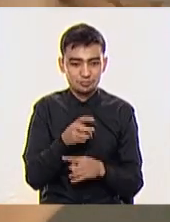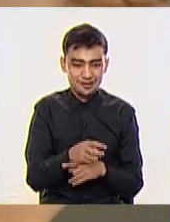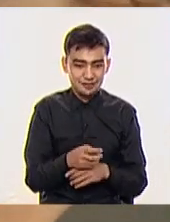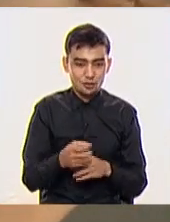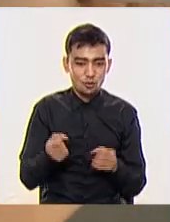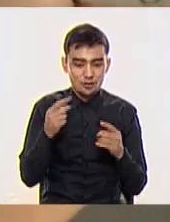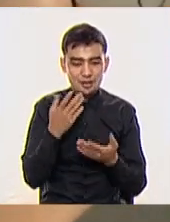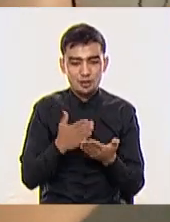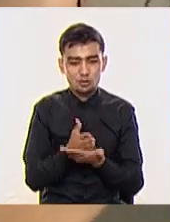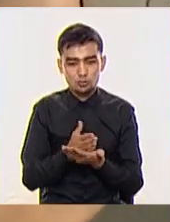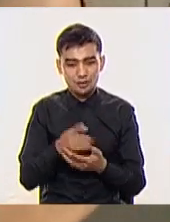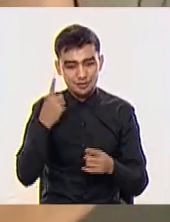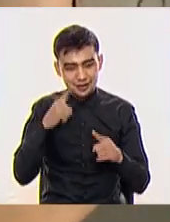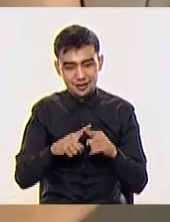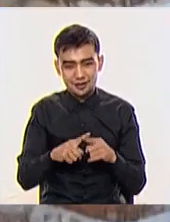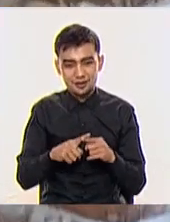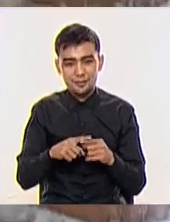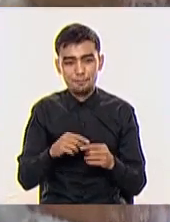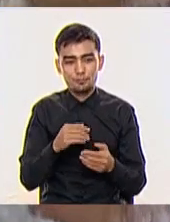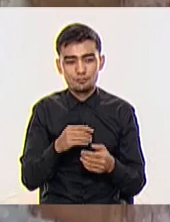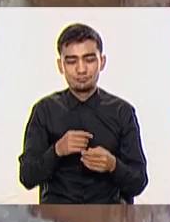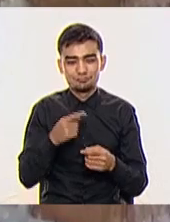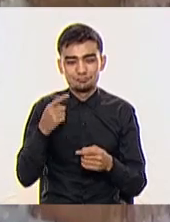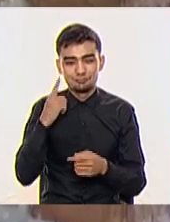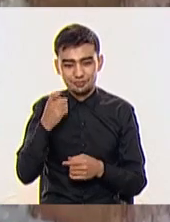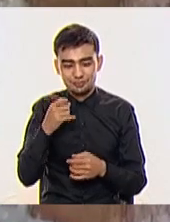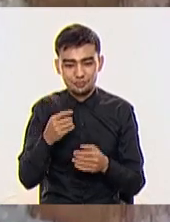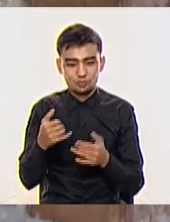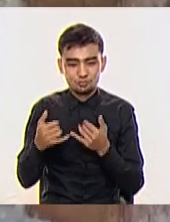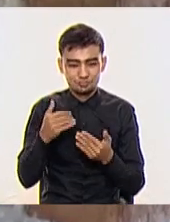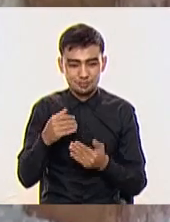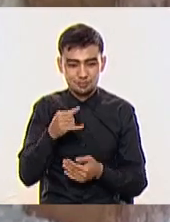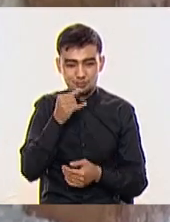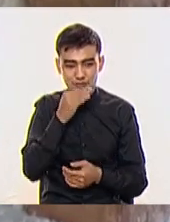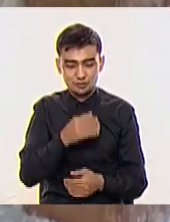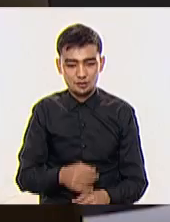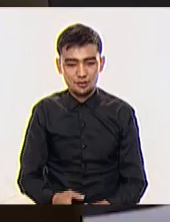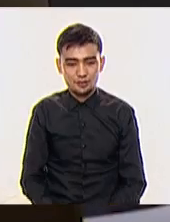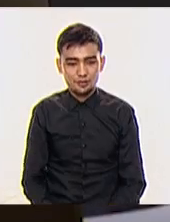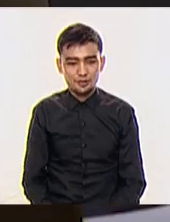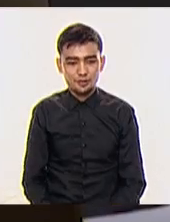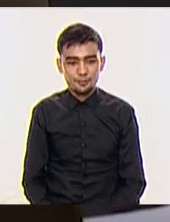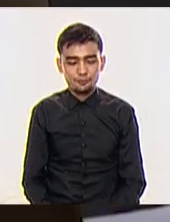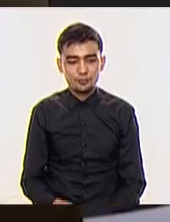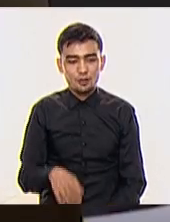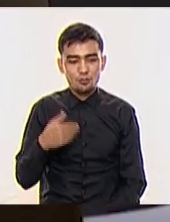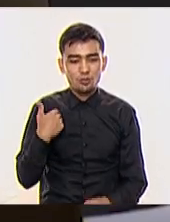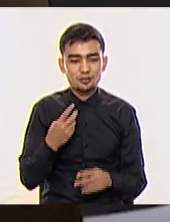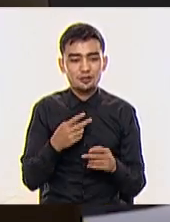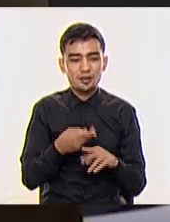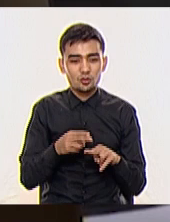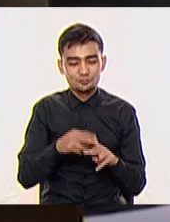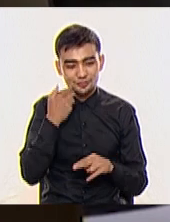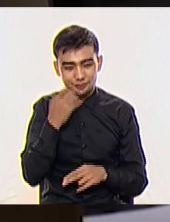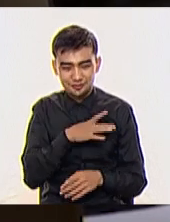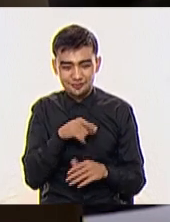связаться со службой техподдержки также есть вопросы о достоверности идентификации человека пользователи имеющую отрицательные